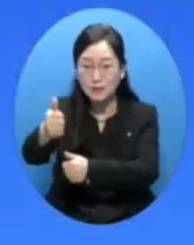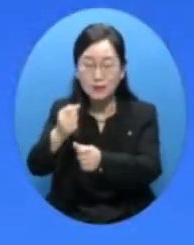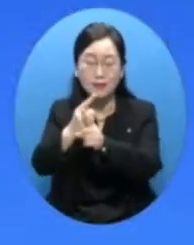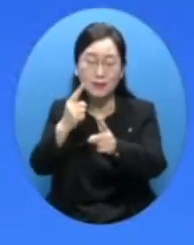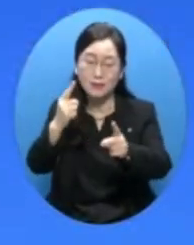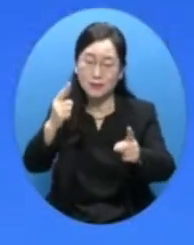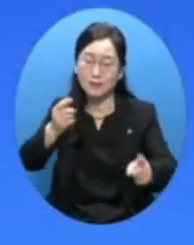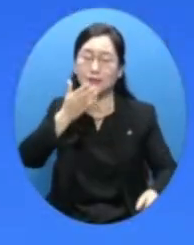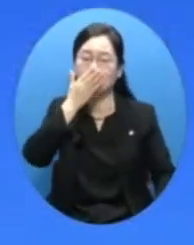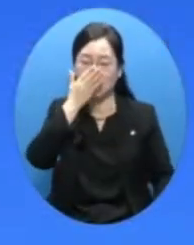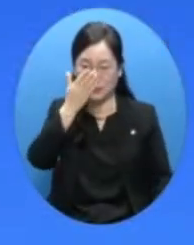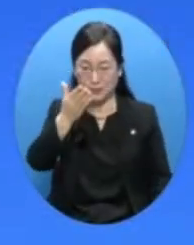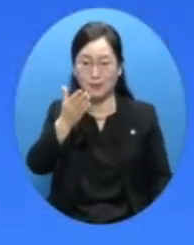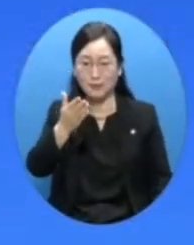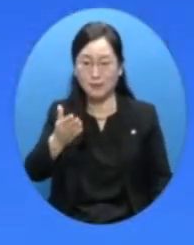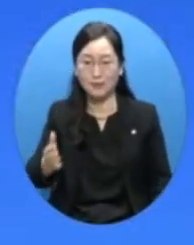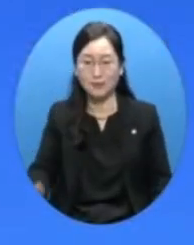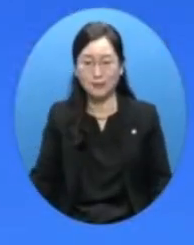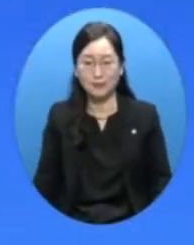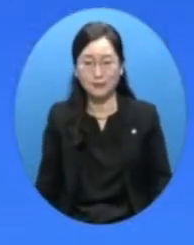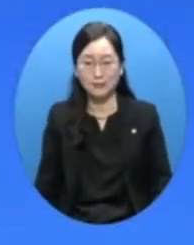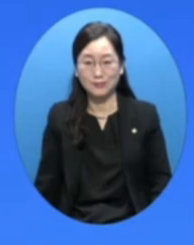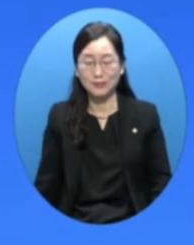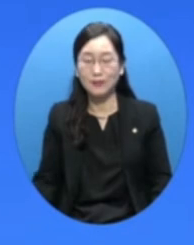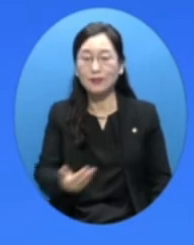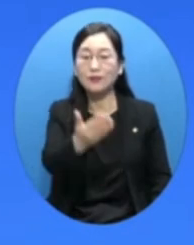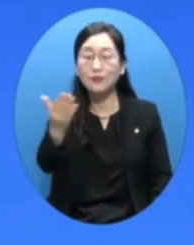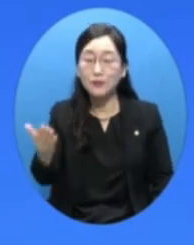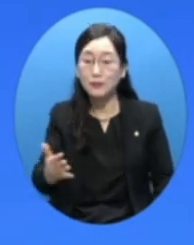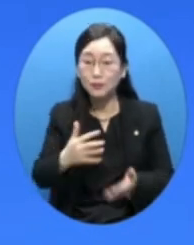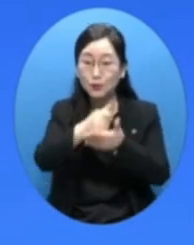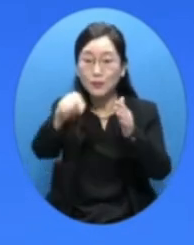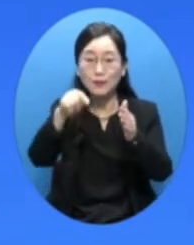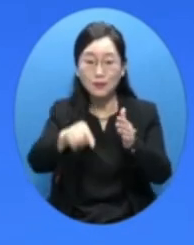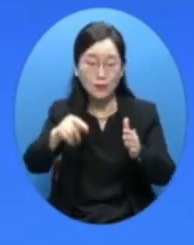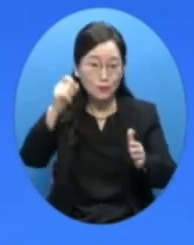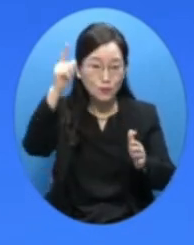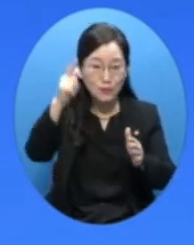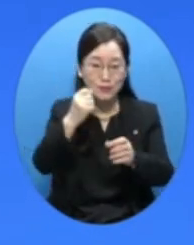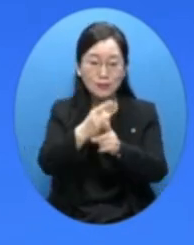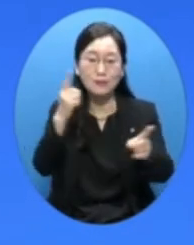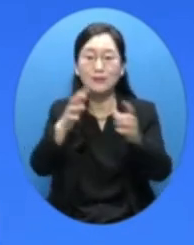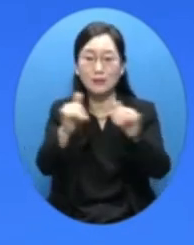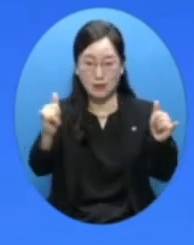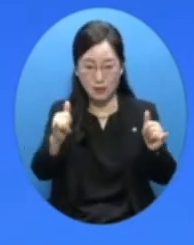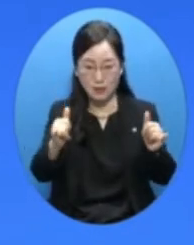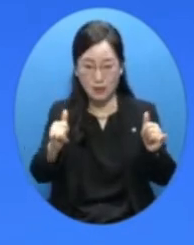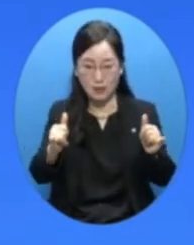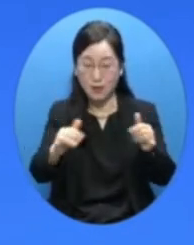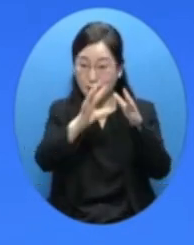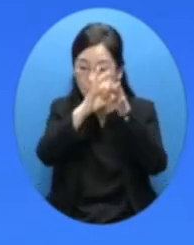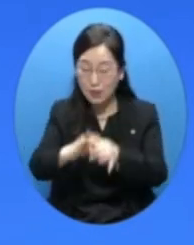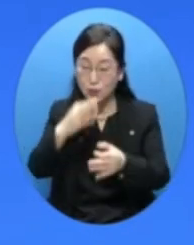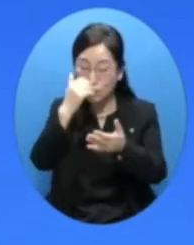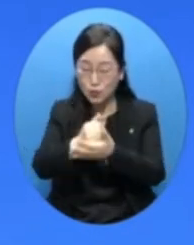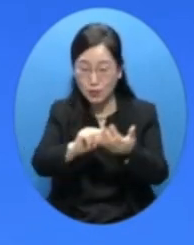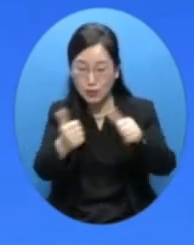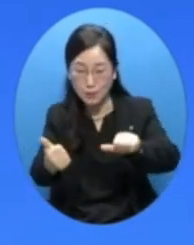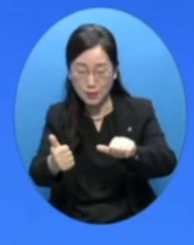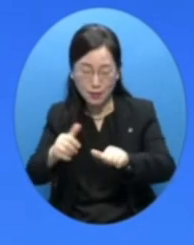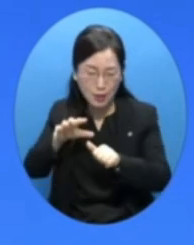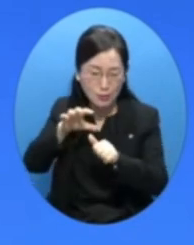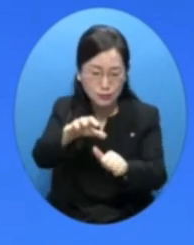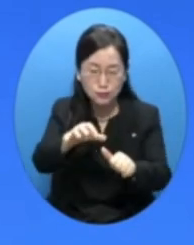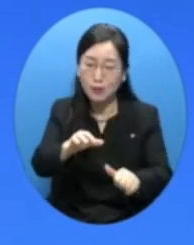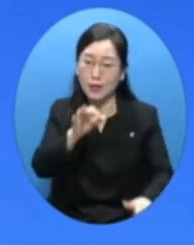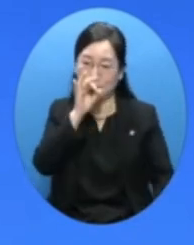승리하는 삶을 살아갈 수 있게 되는 것입니다. 여러분, 우리는 주님 안에서 위대한 승리자입니다. 더 이상 죄와 사망이 우리를 지배하지